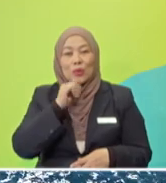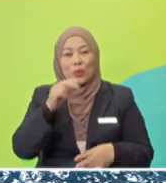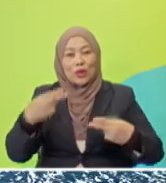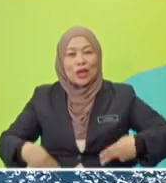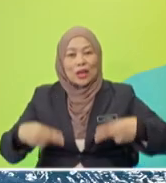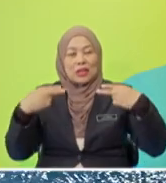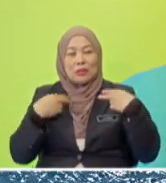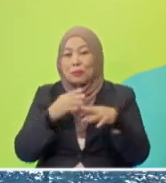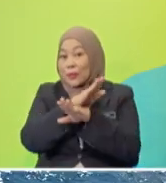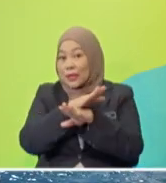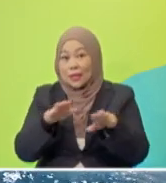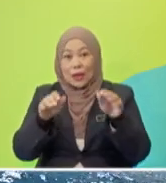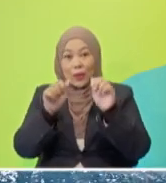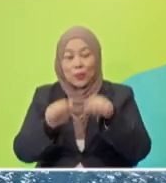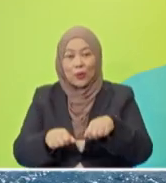robot